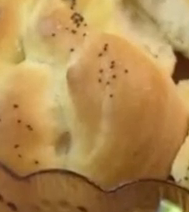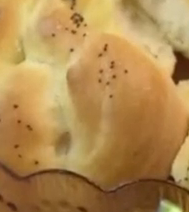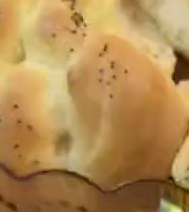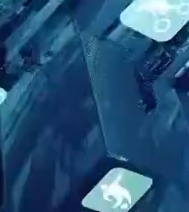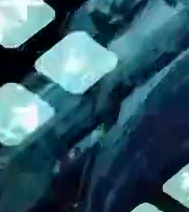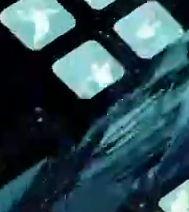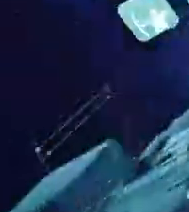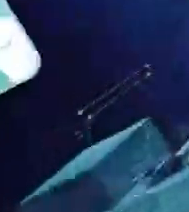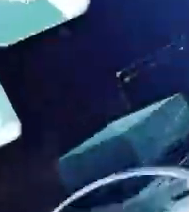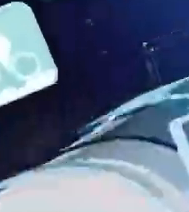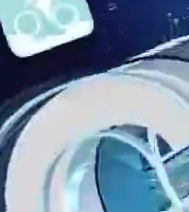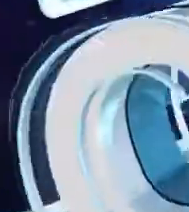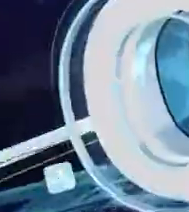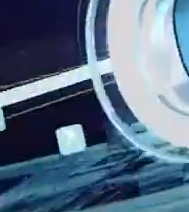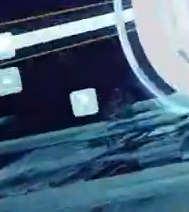район